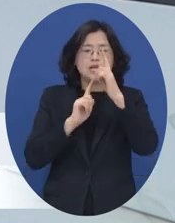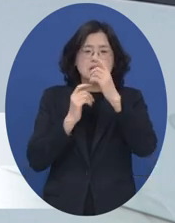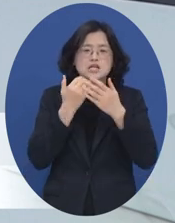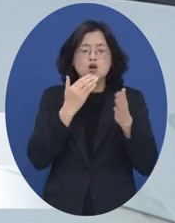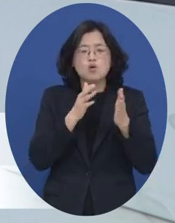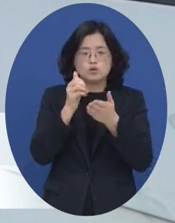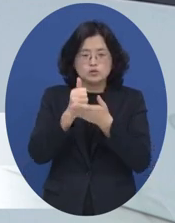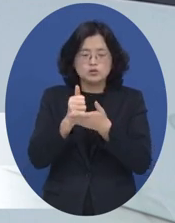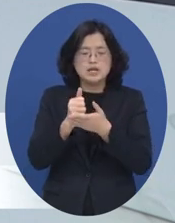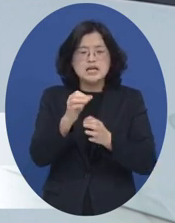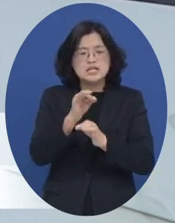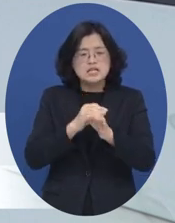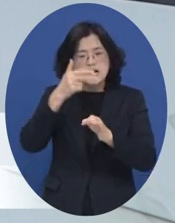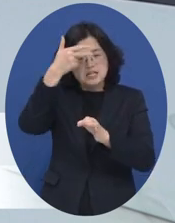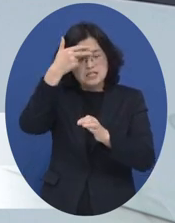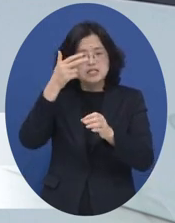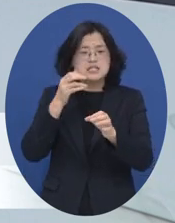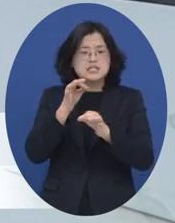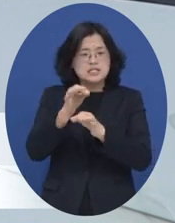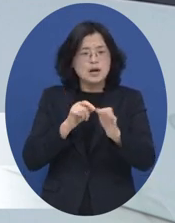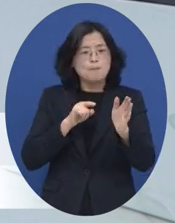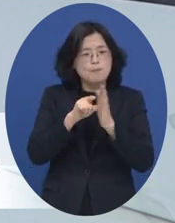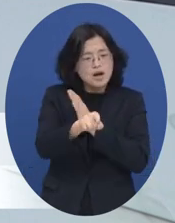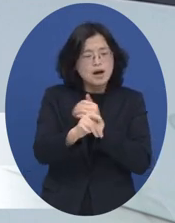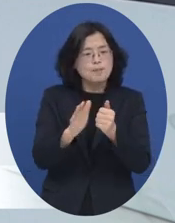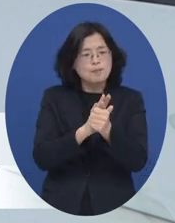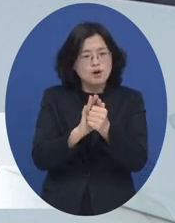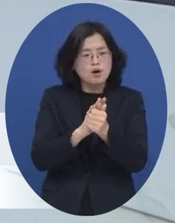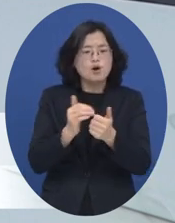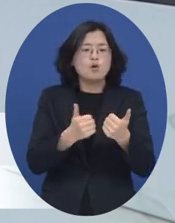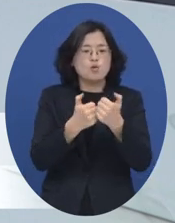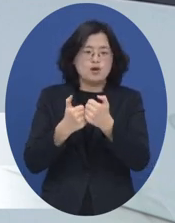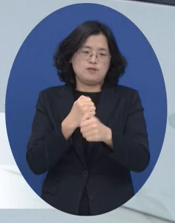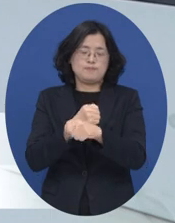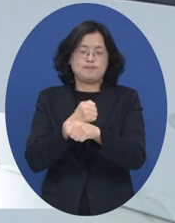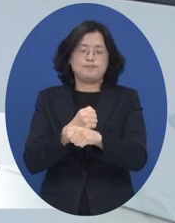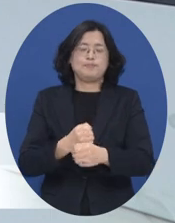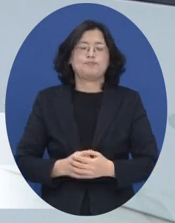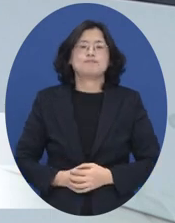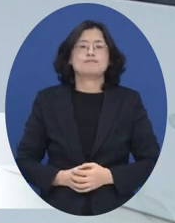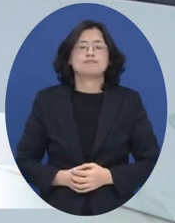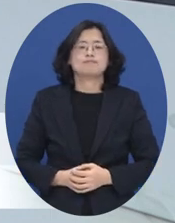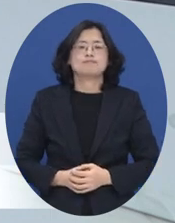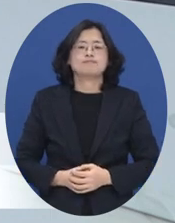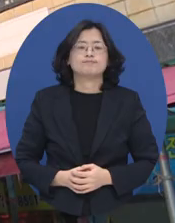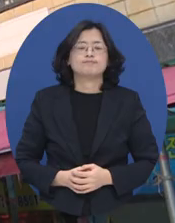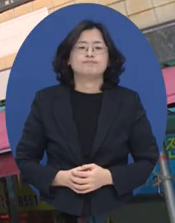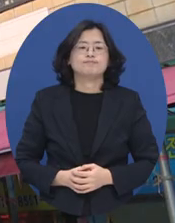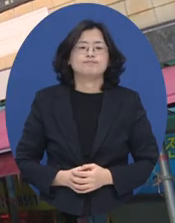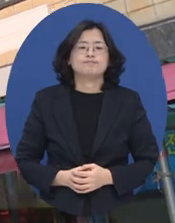방문해 상인들을 위로하고 간담회를 가졌는데요. 경기북부 김태희 기자의 보도입니다.